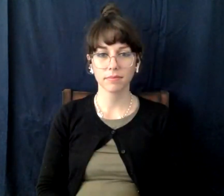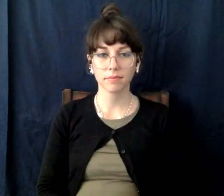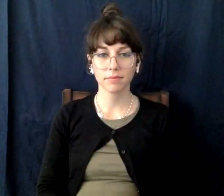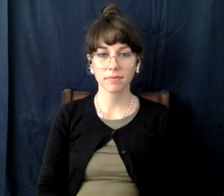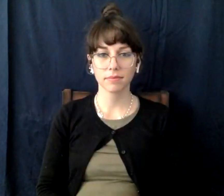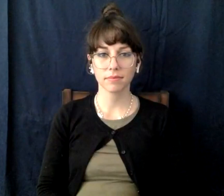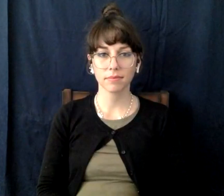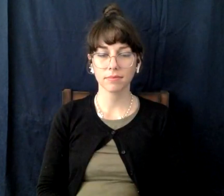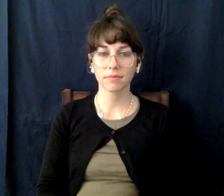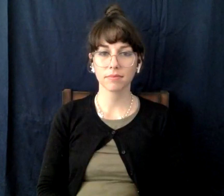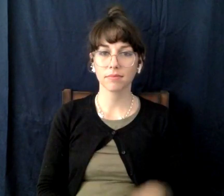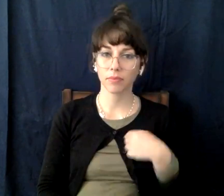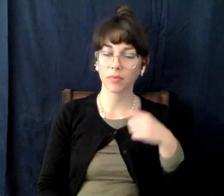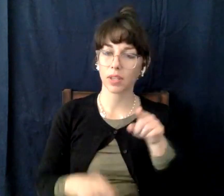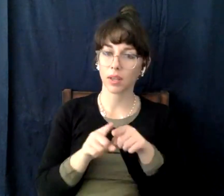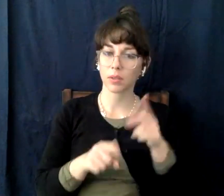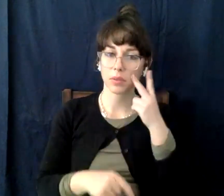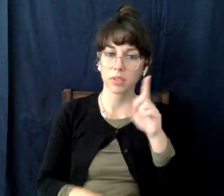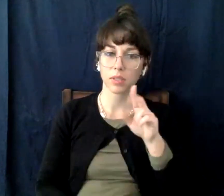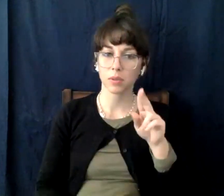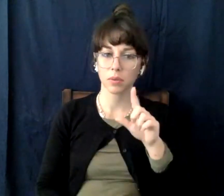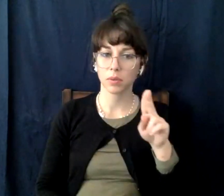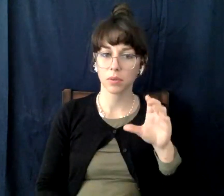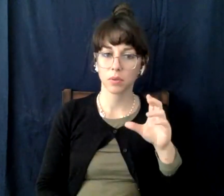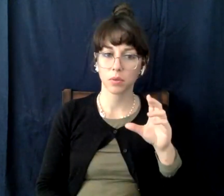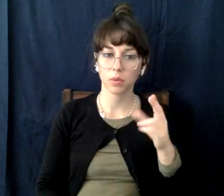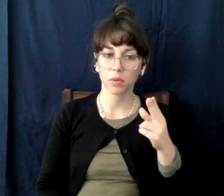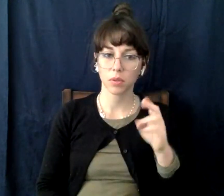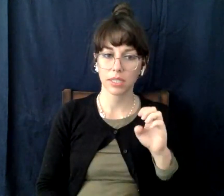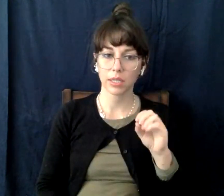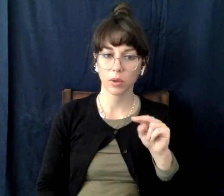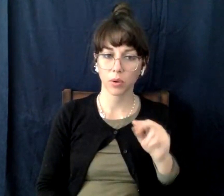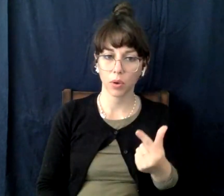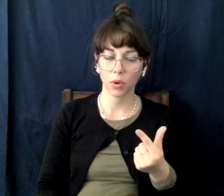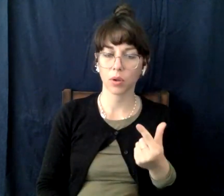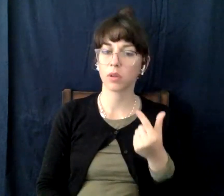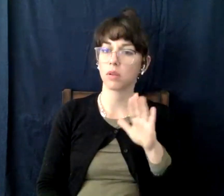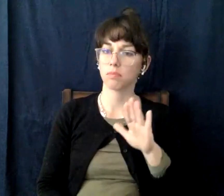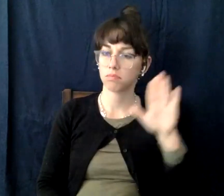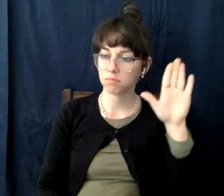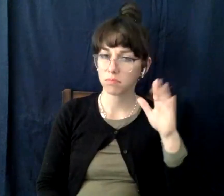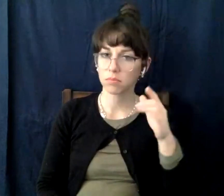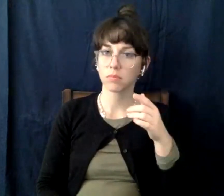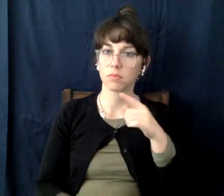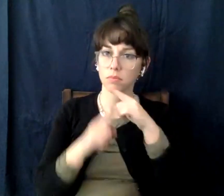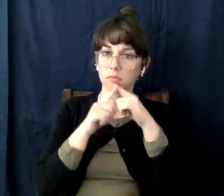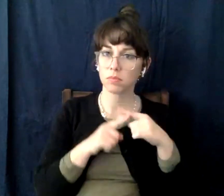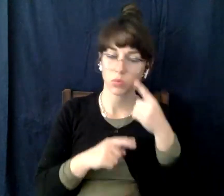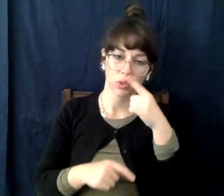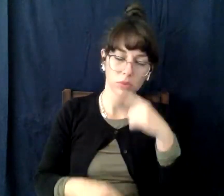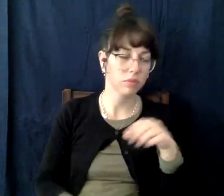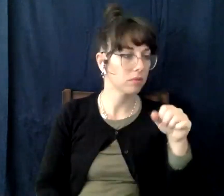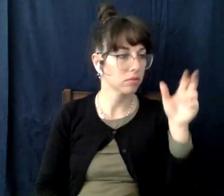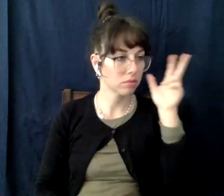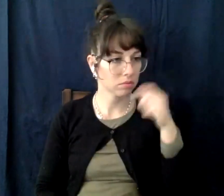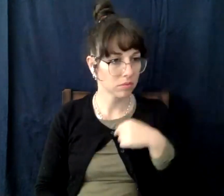I also see Lulu Chong's hand up. Lulu, you want to unmute yourself? Yes. Can you hear